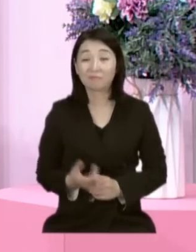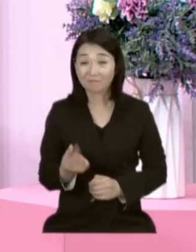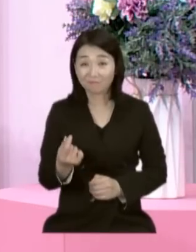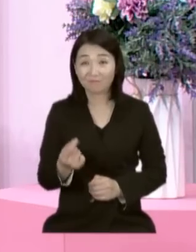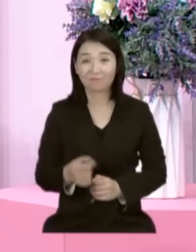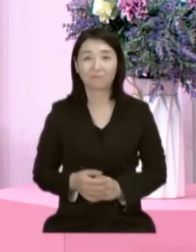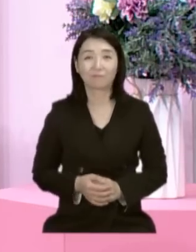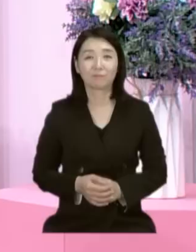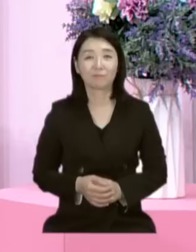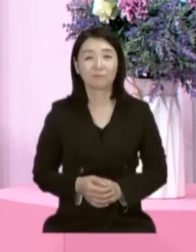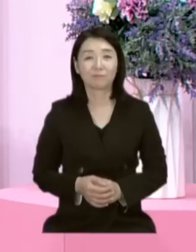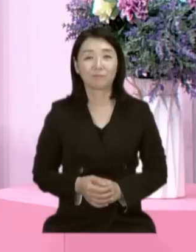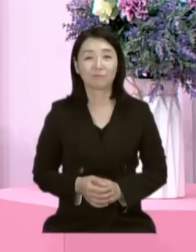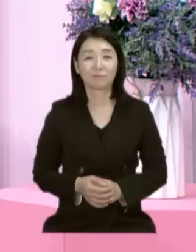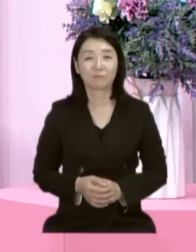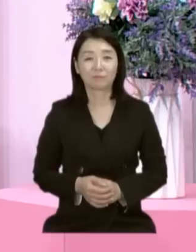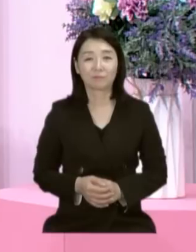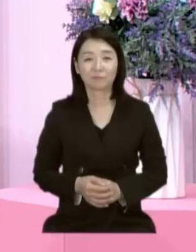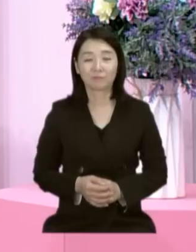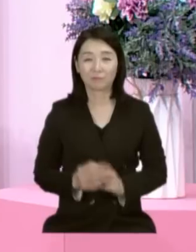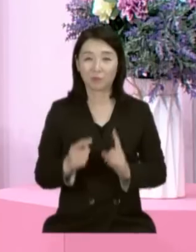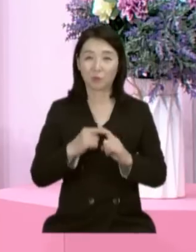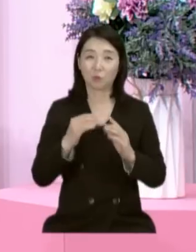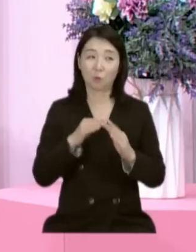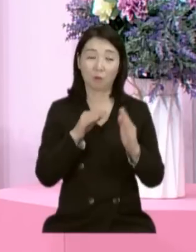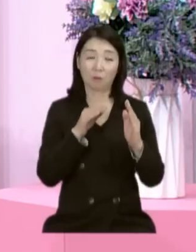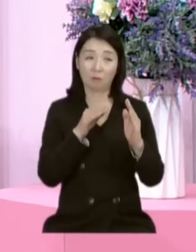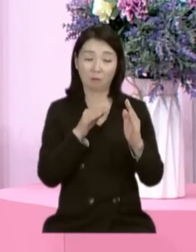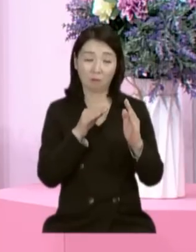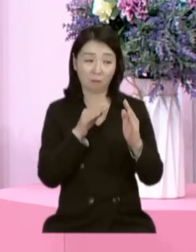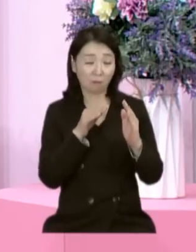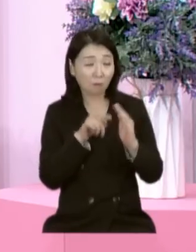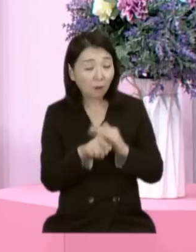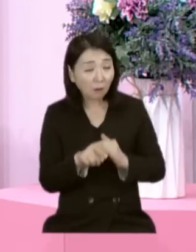건 사실입니다. 네, 네. 역시 교회를 갔는데